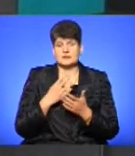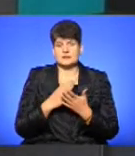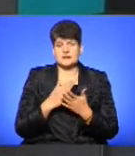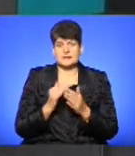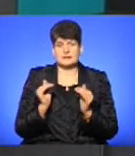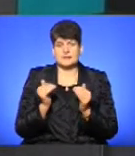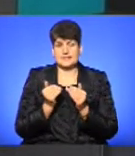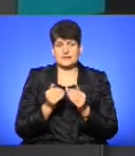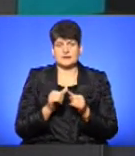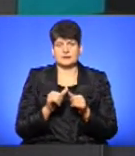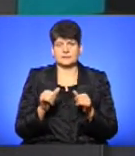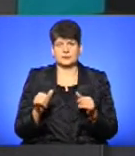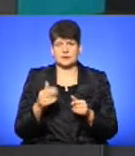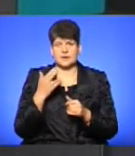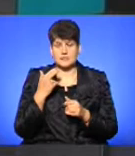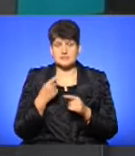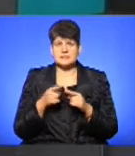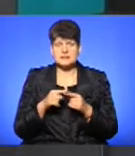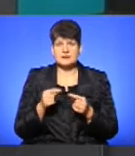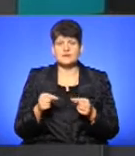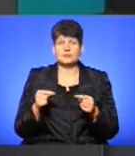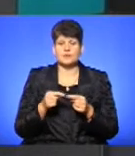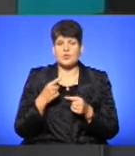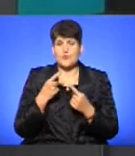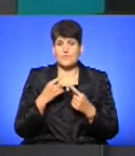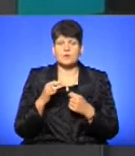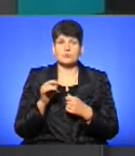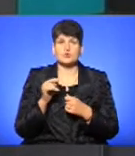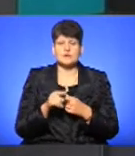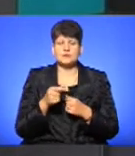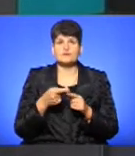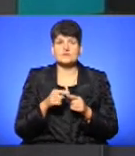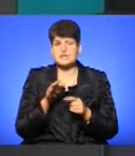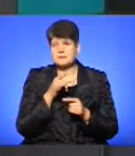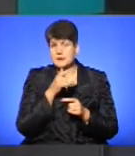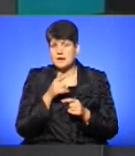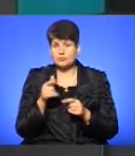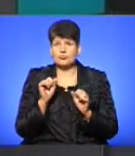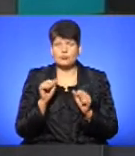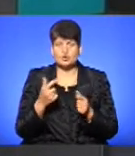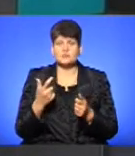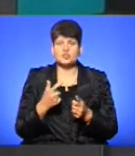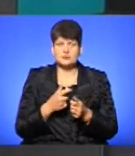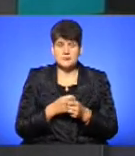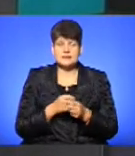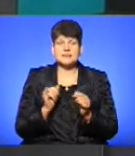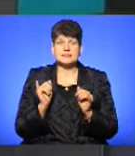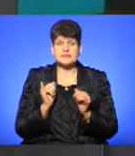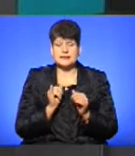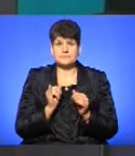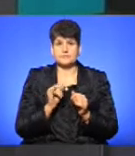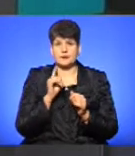інтенсивність грипу. Відповідно, це якраз говорить про те, що цей період ми можемо щепитися, і відповідно,